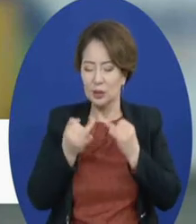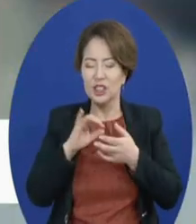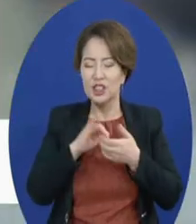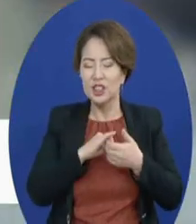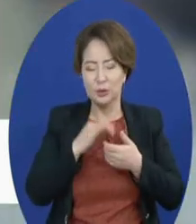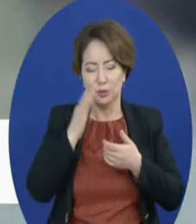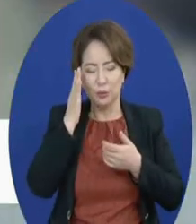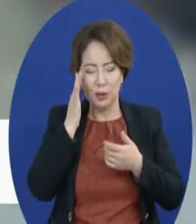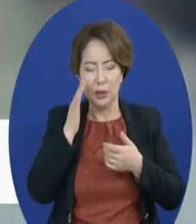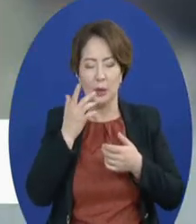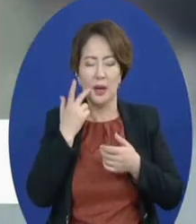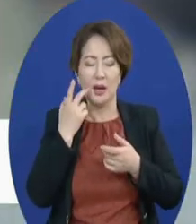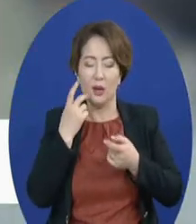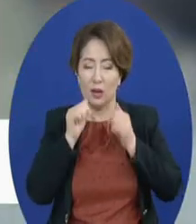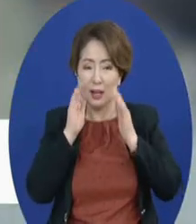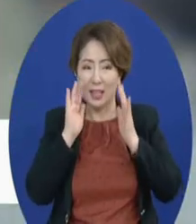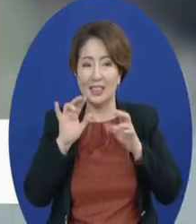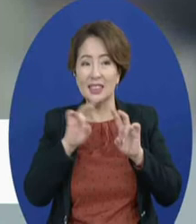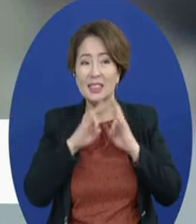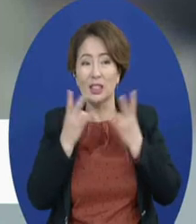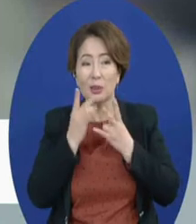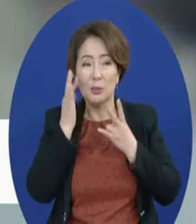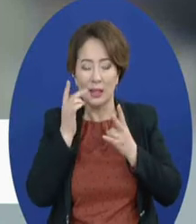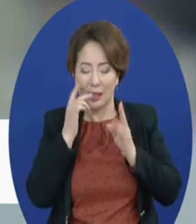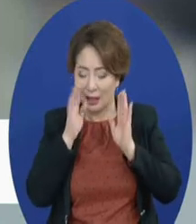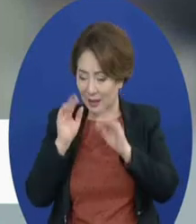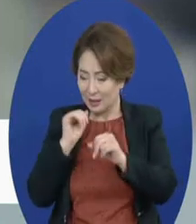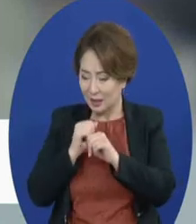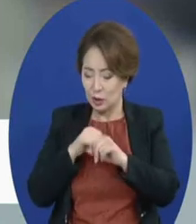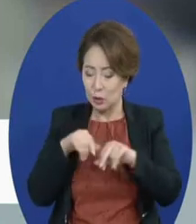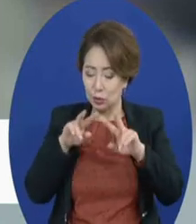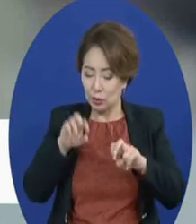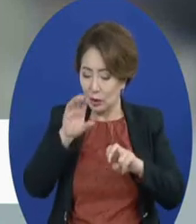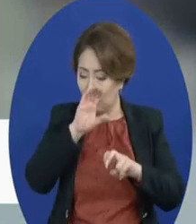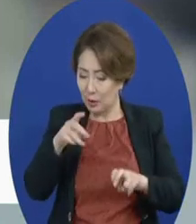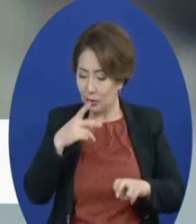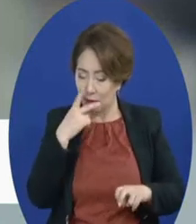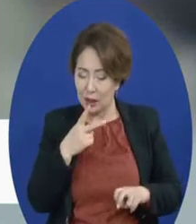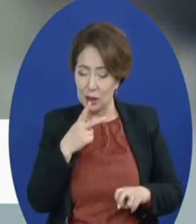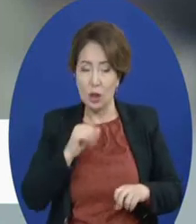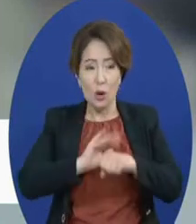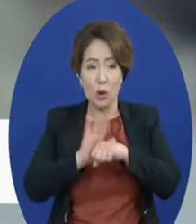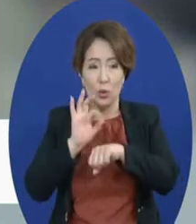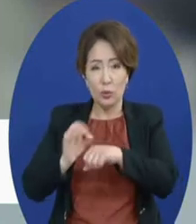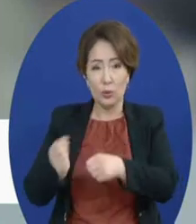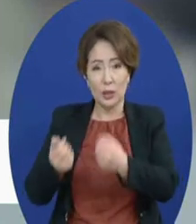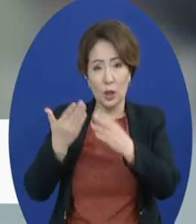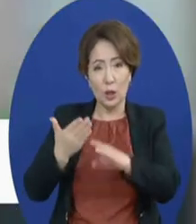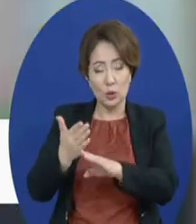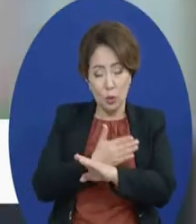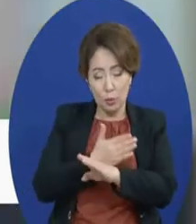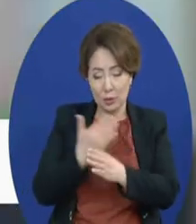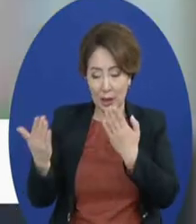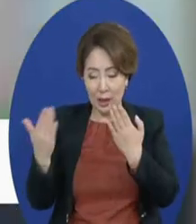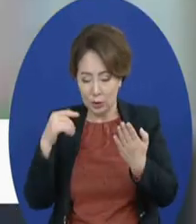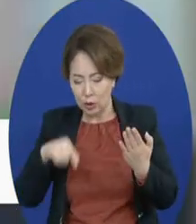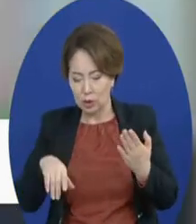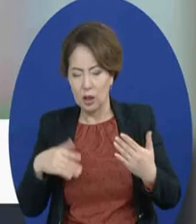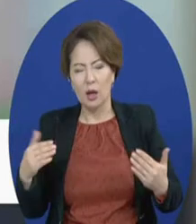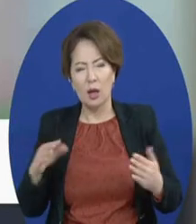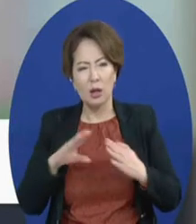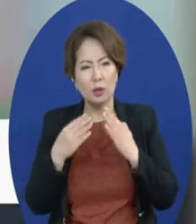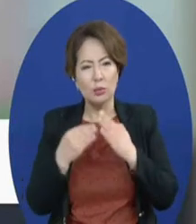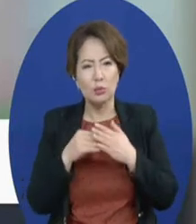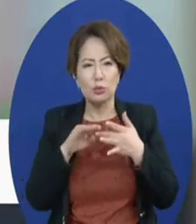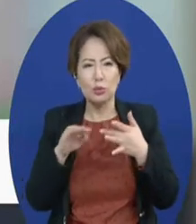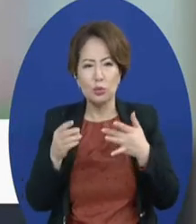нийгмийн бодлогын байнгын хороо бүрдүүлэхэд анхаарч ажилласан байна. За судалгааны байгууллагуудын мэдээлэлээс харахад сар дахал гарахаас өмнөх үедээ харьцуулахад өрхийн дундаж